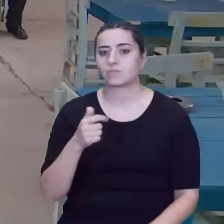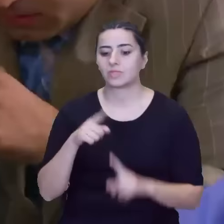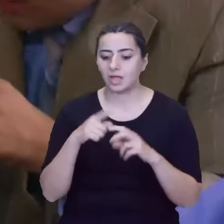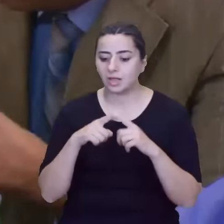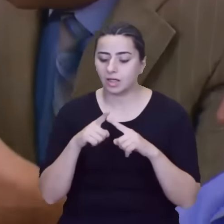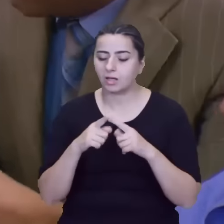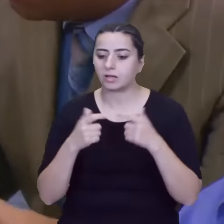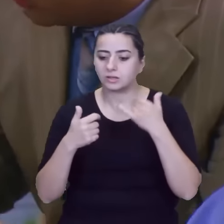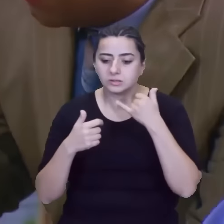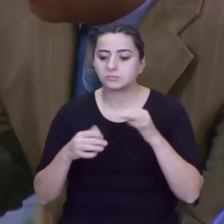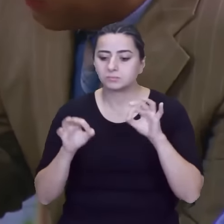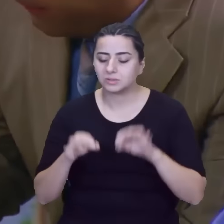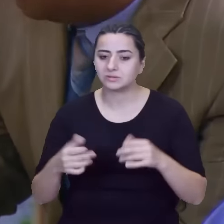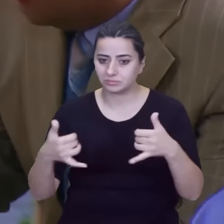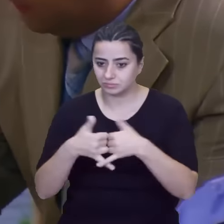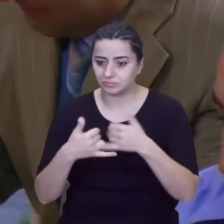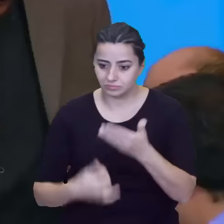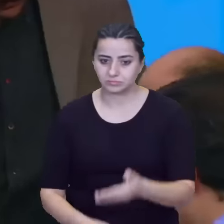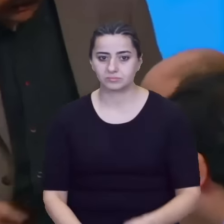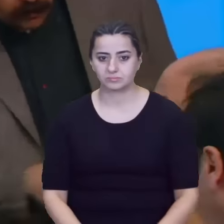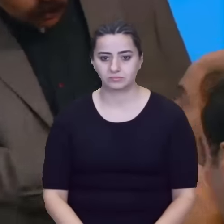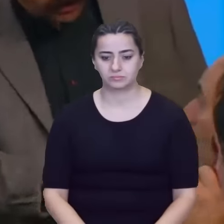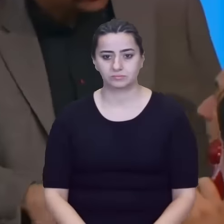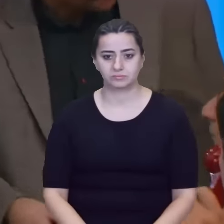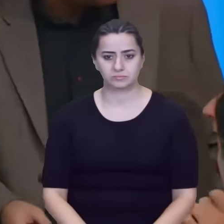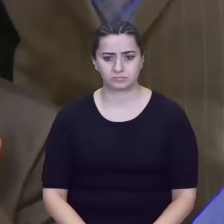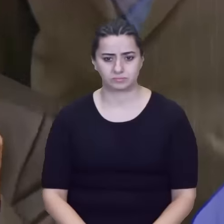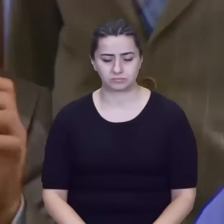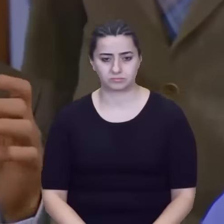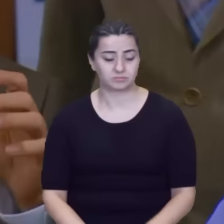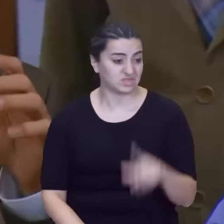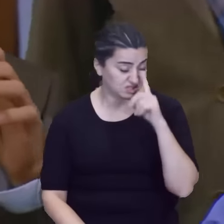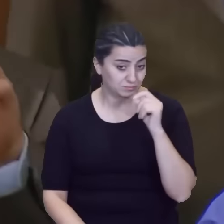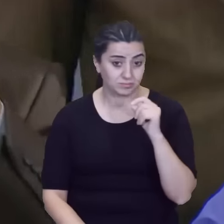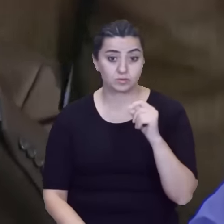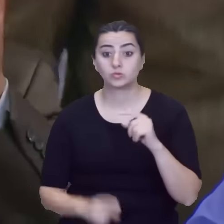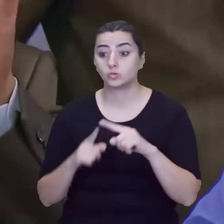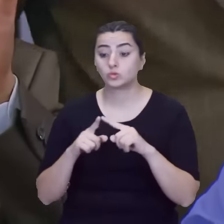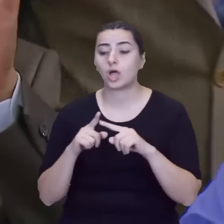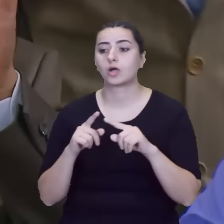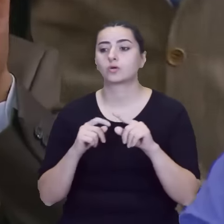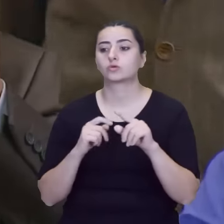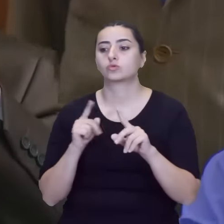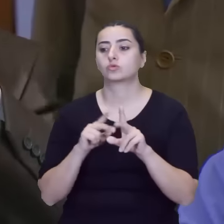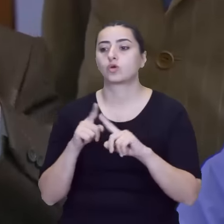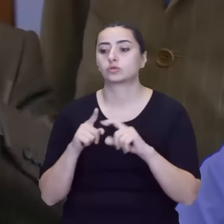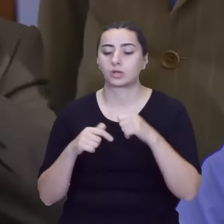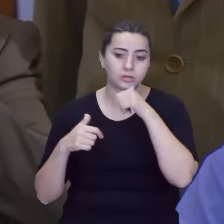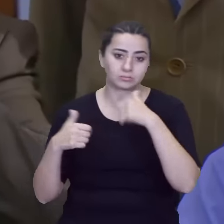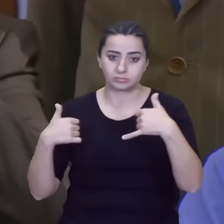TRT'yi düşürdüm. Genel müdür bağlıyorlar efendim. Başkanım, kimle konuşacaksınız? Direkt Tunca Toskay Bey'le görüşeceğim